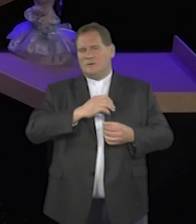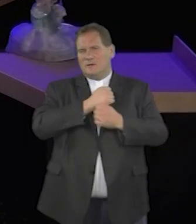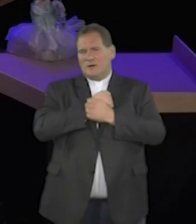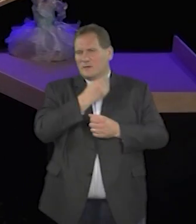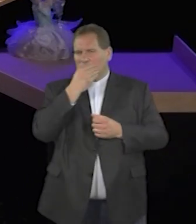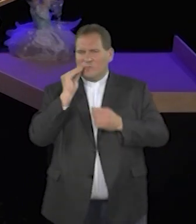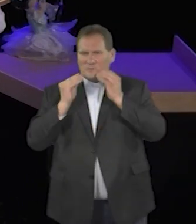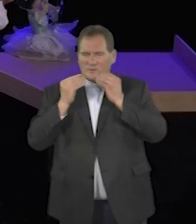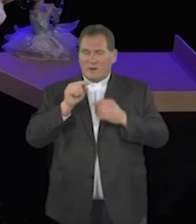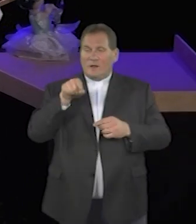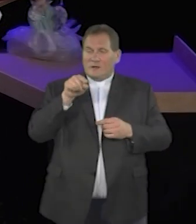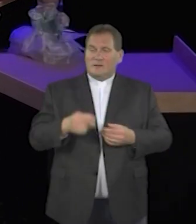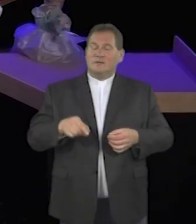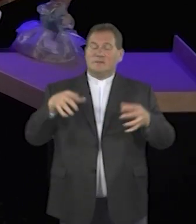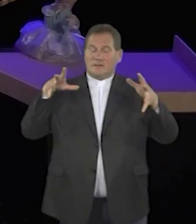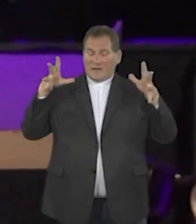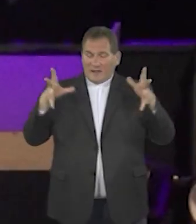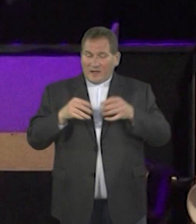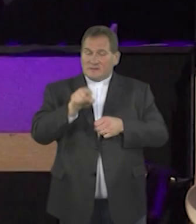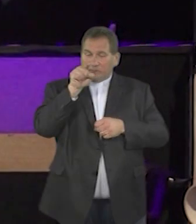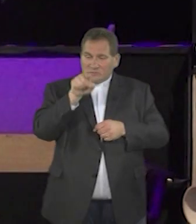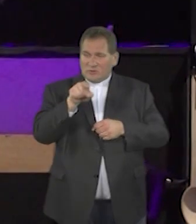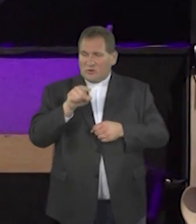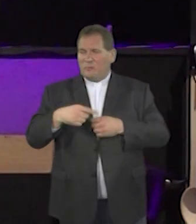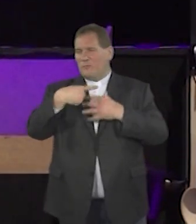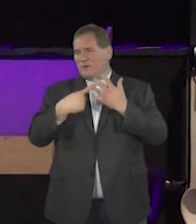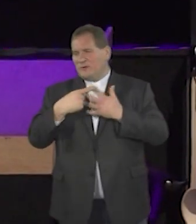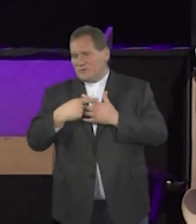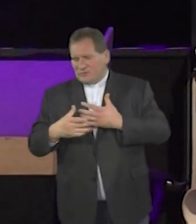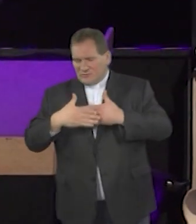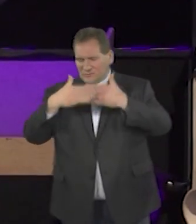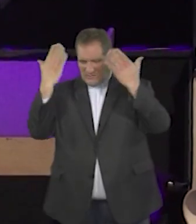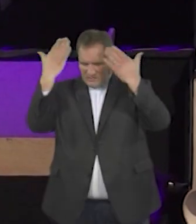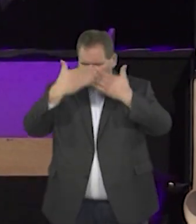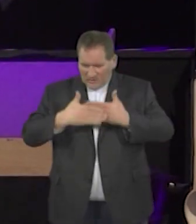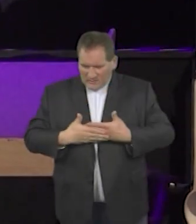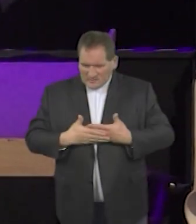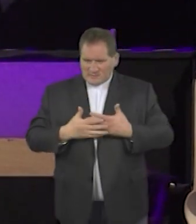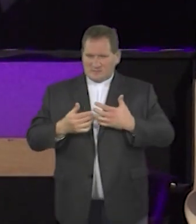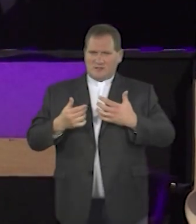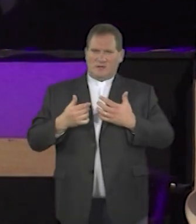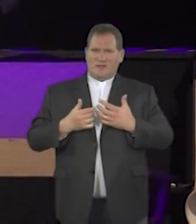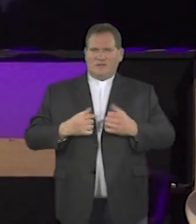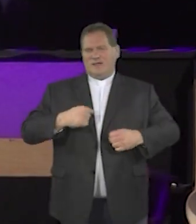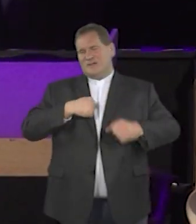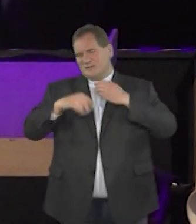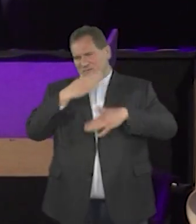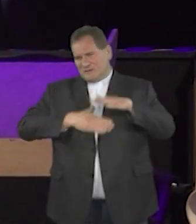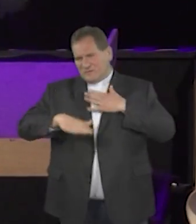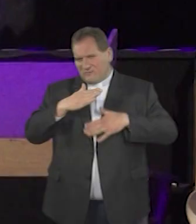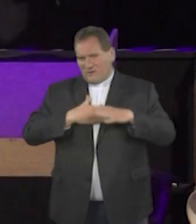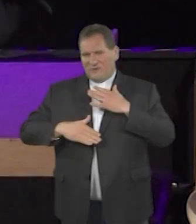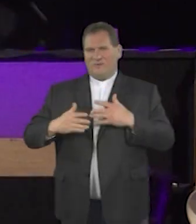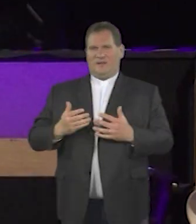No, z tobą dzielić chcę poranki, z tobą liczyć noce. To przy tobie śmiech mi wrócił i odzyskałam